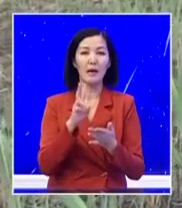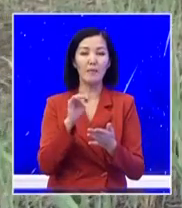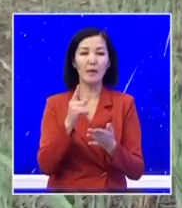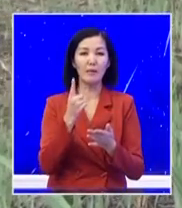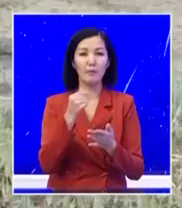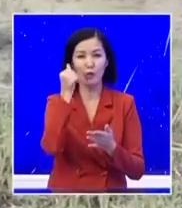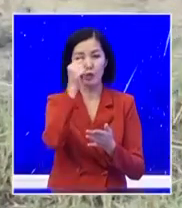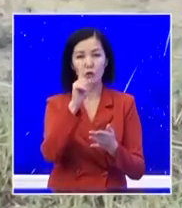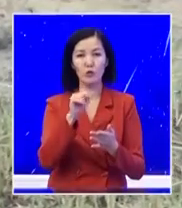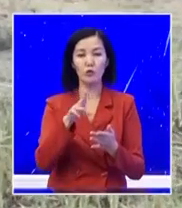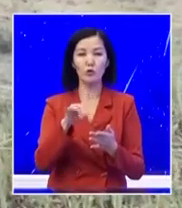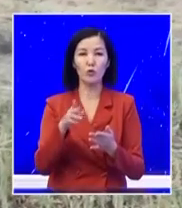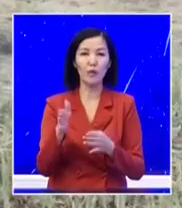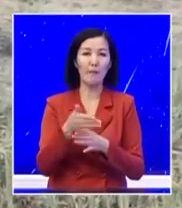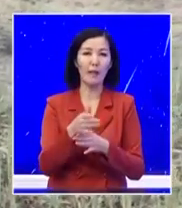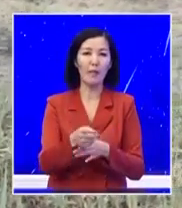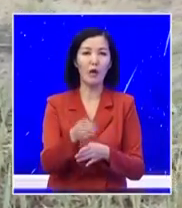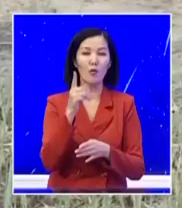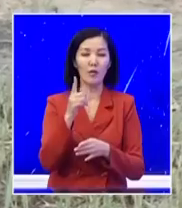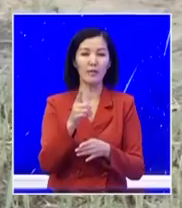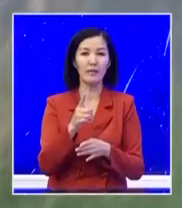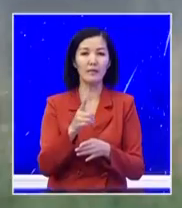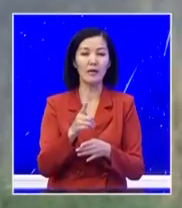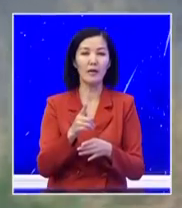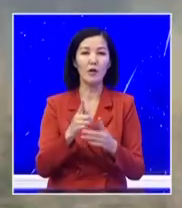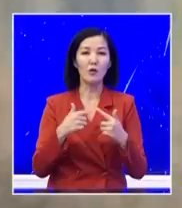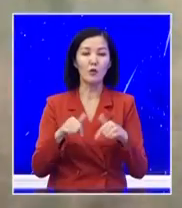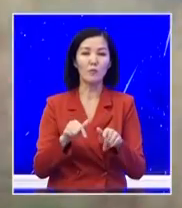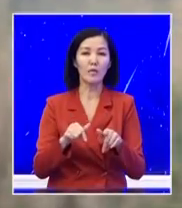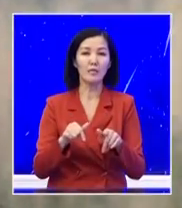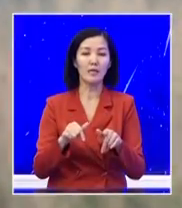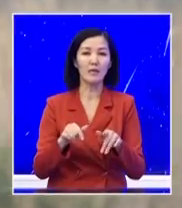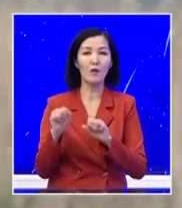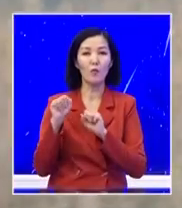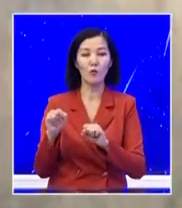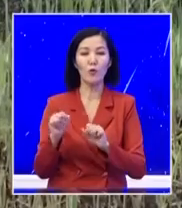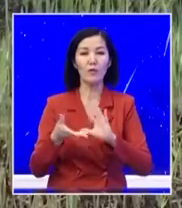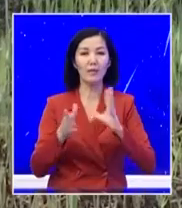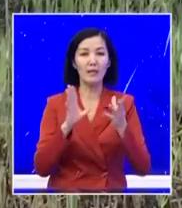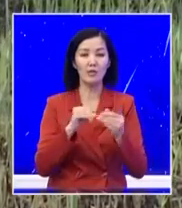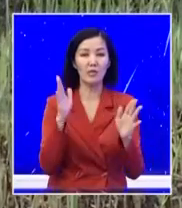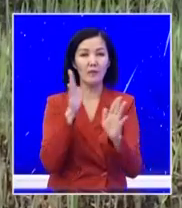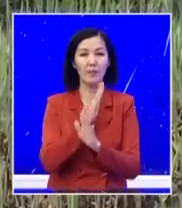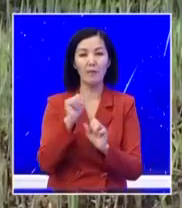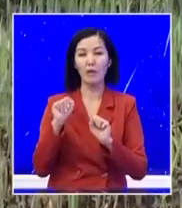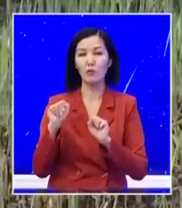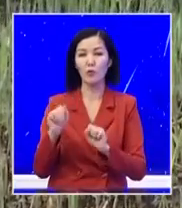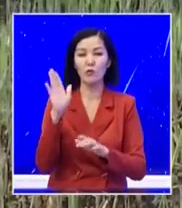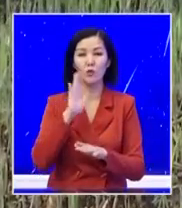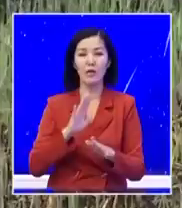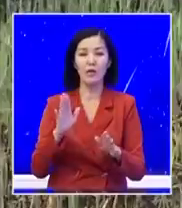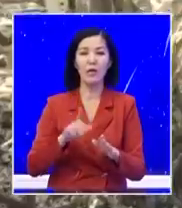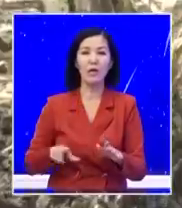100 тоннадан астам балық ауланады. Бұл да болса арнайы ұйымдастырылған жұмыстар нәтижесі. Табиғат қорғаушылары өзен көлдермен